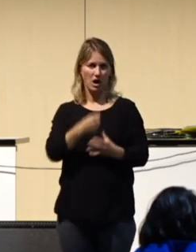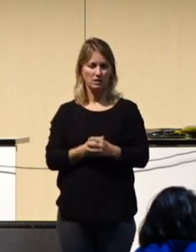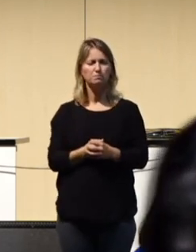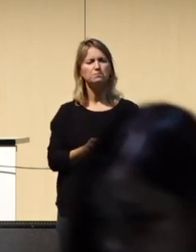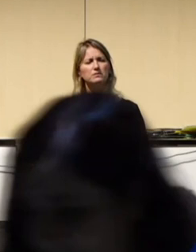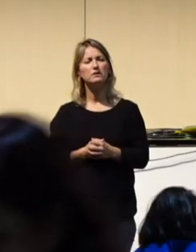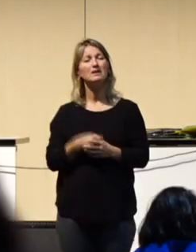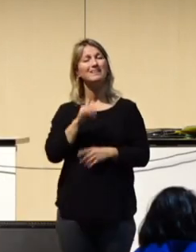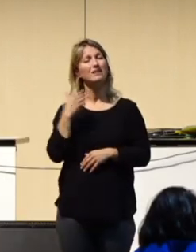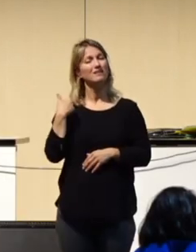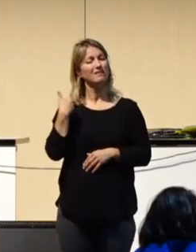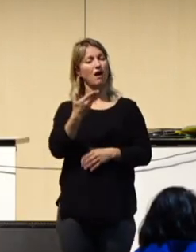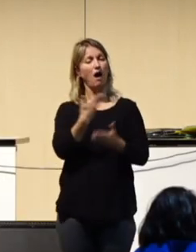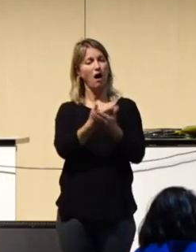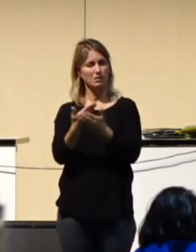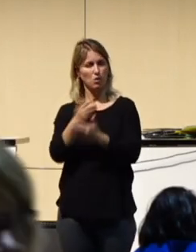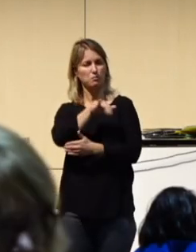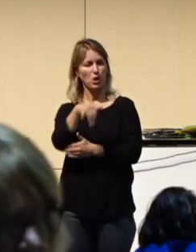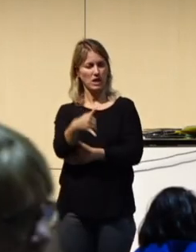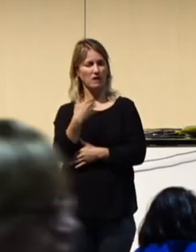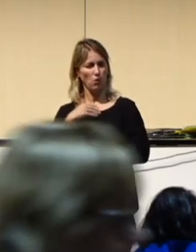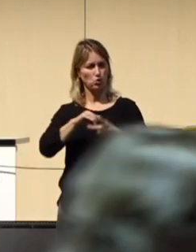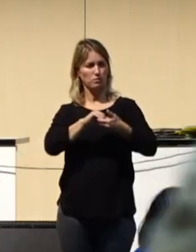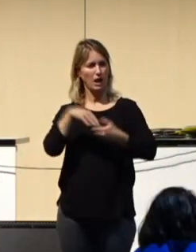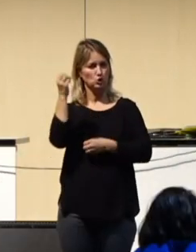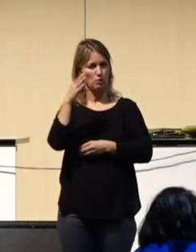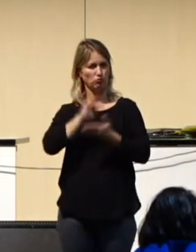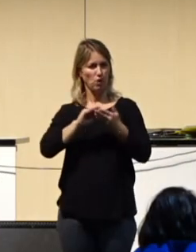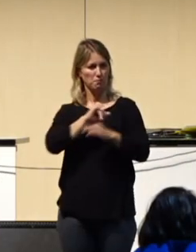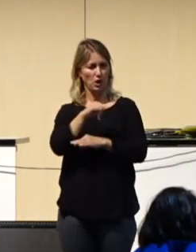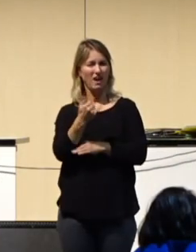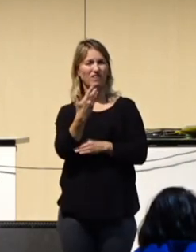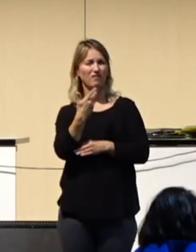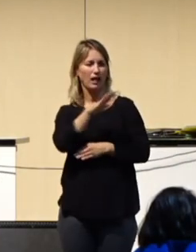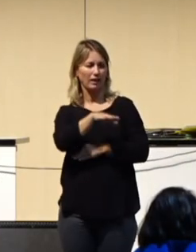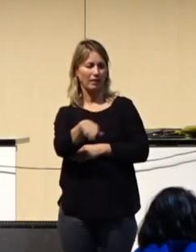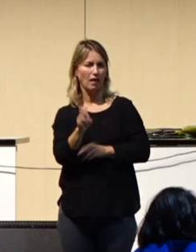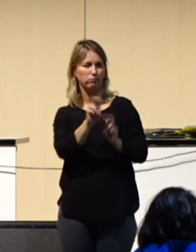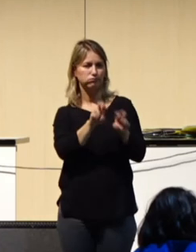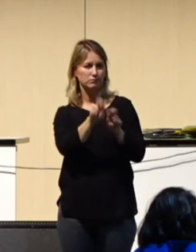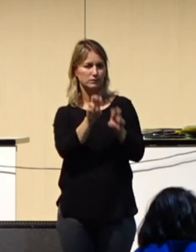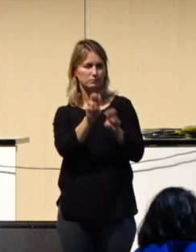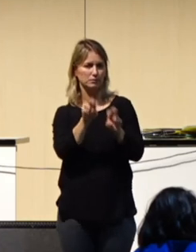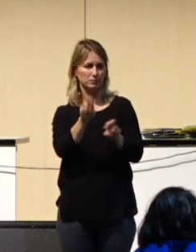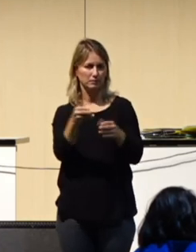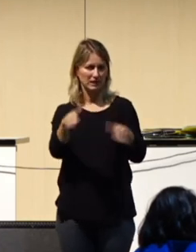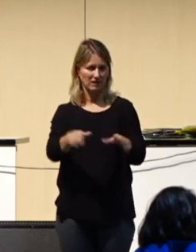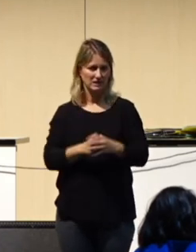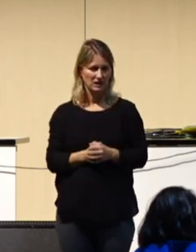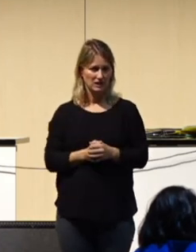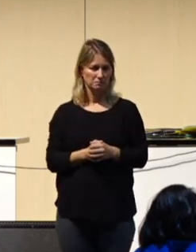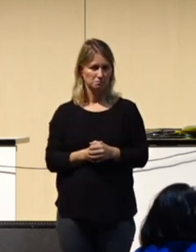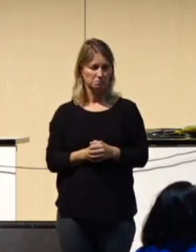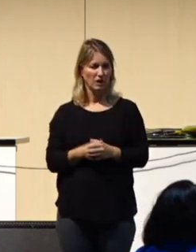Schulkinder haben die Angebote und Projekte des kommunalen Sommerschulprogramms in den Sommerferien wahrgenommen? Wie wurden